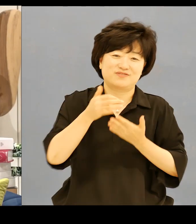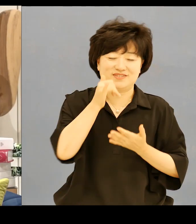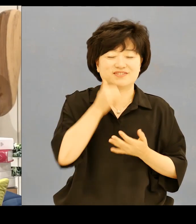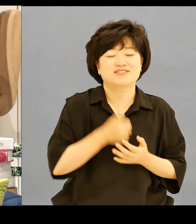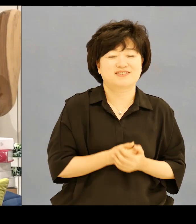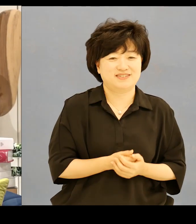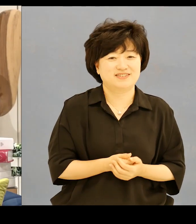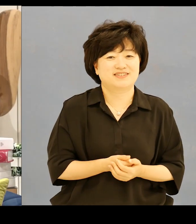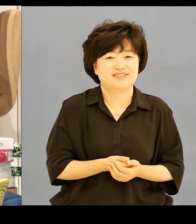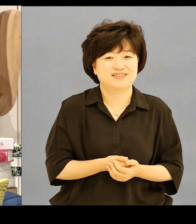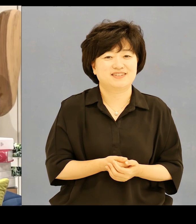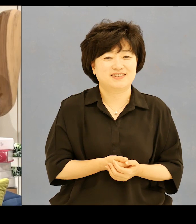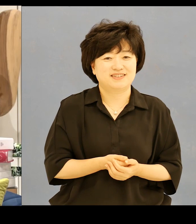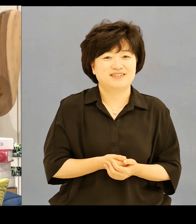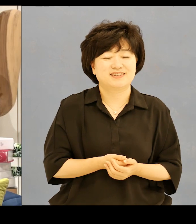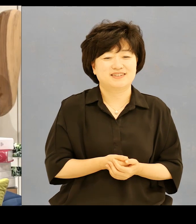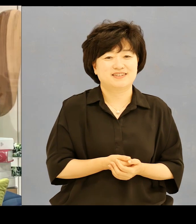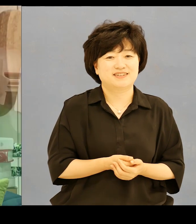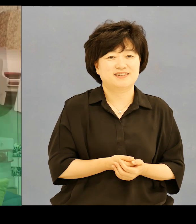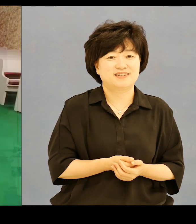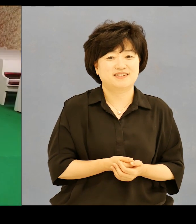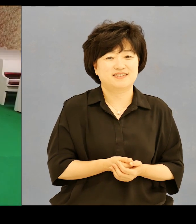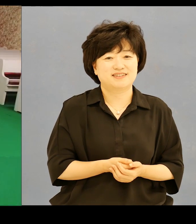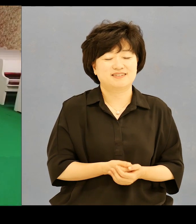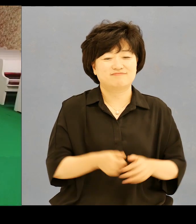받고 있더라고요.